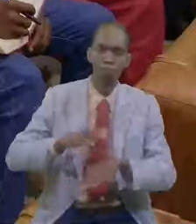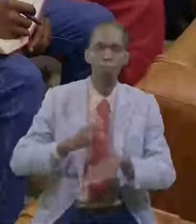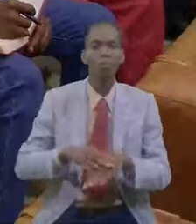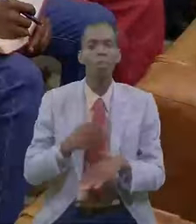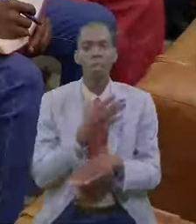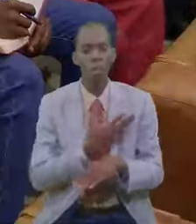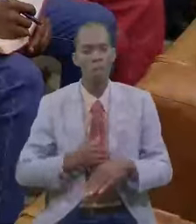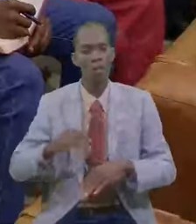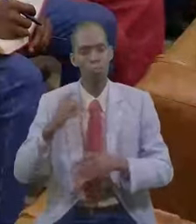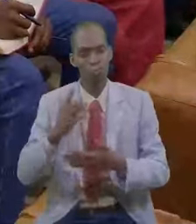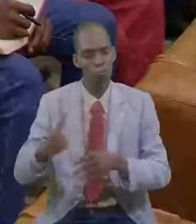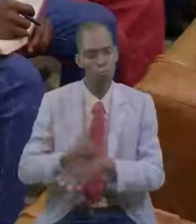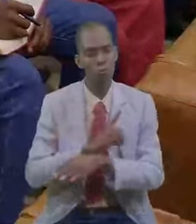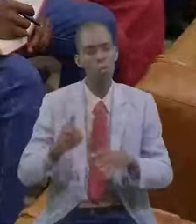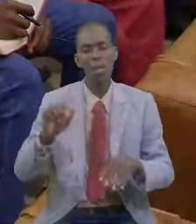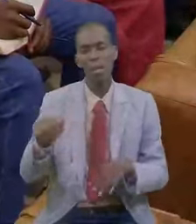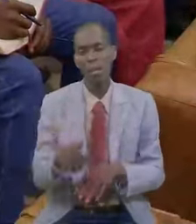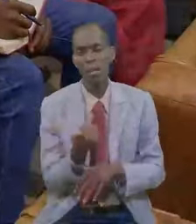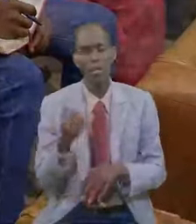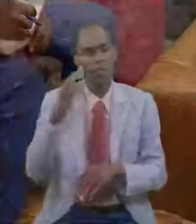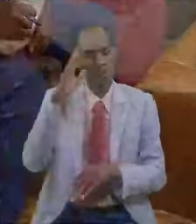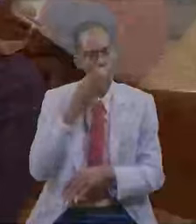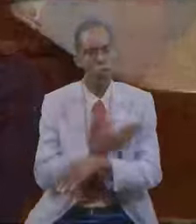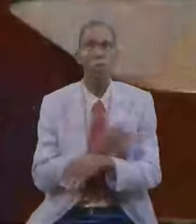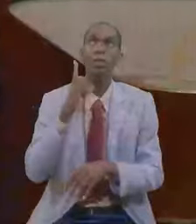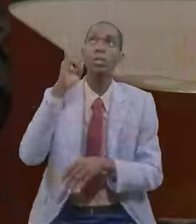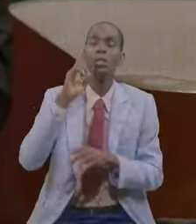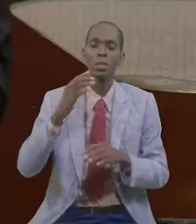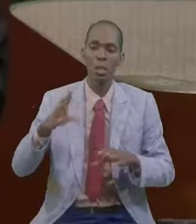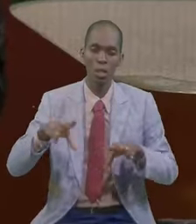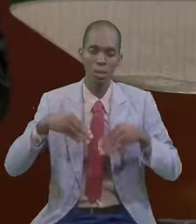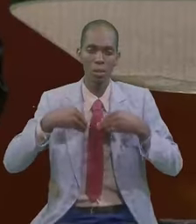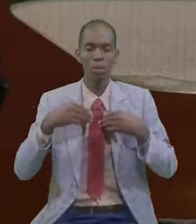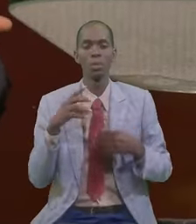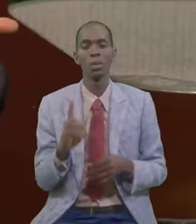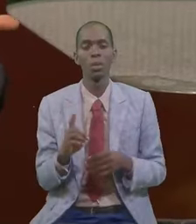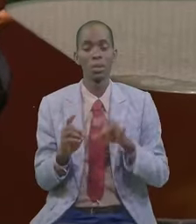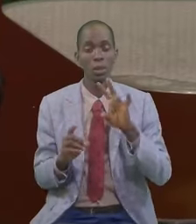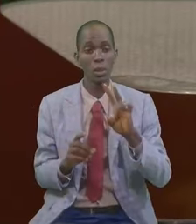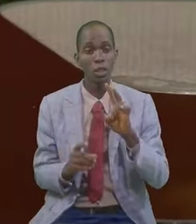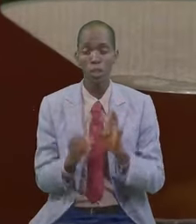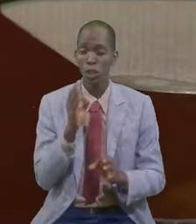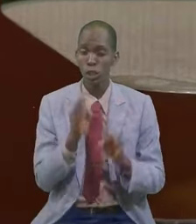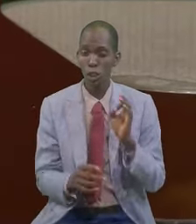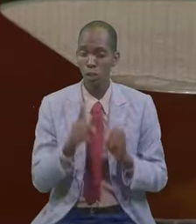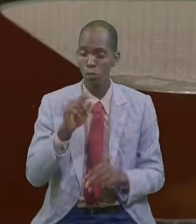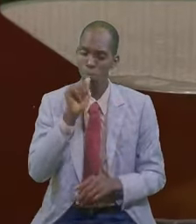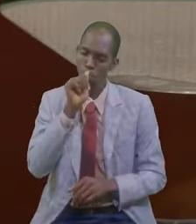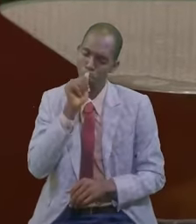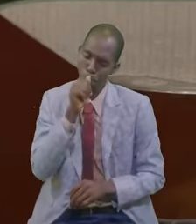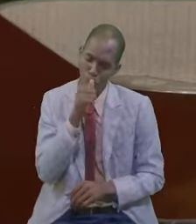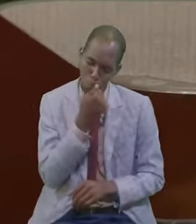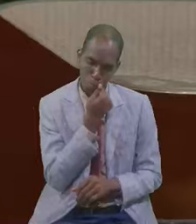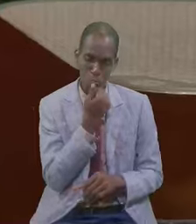verge tous ceux qu'il reconnaît pour ses fils. Et le verset 7 dit,